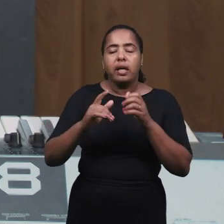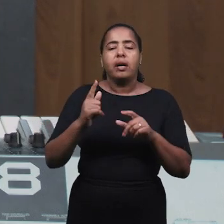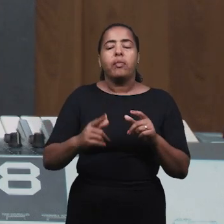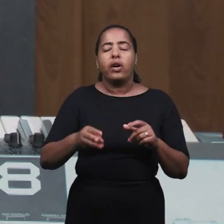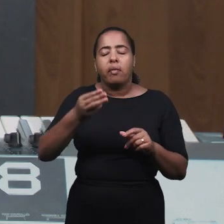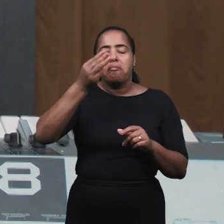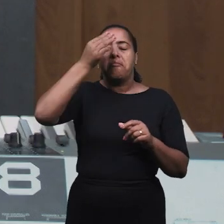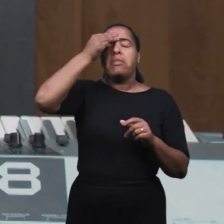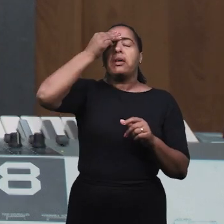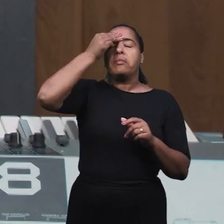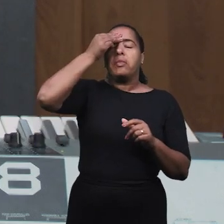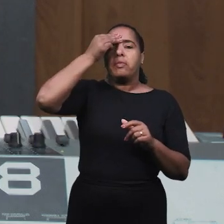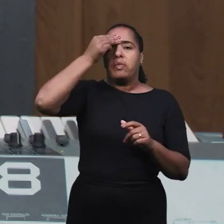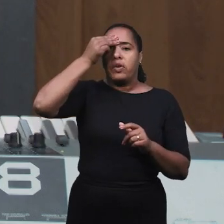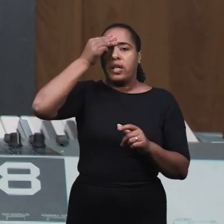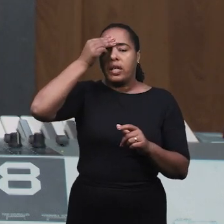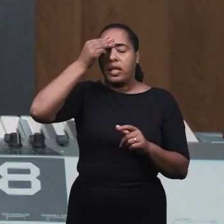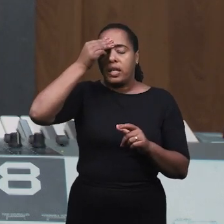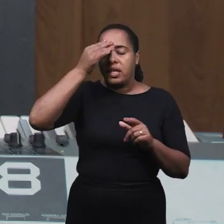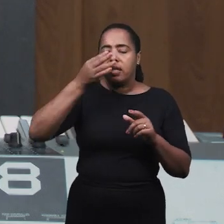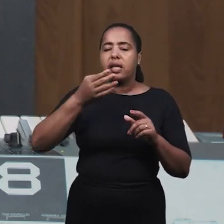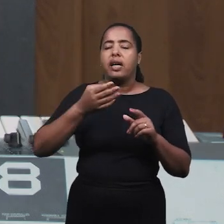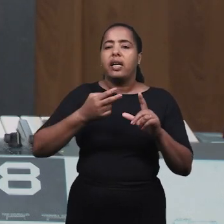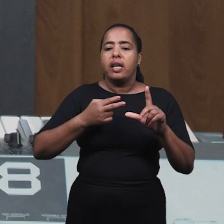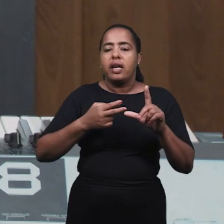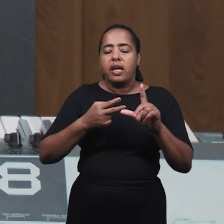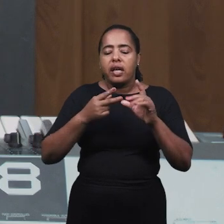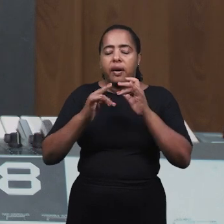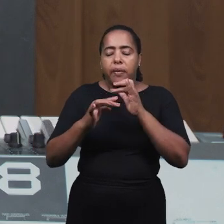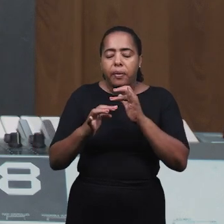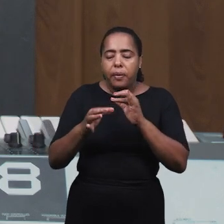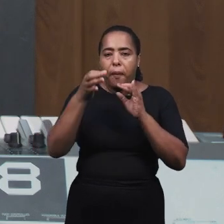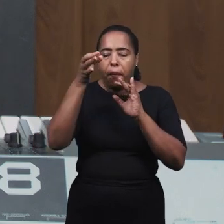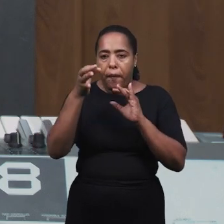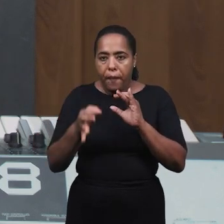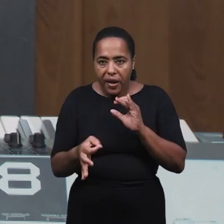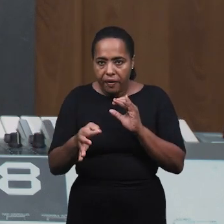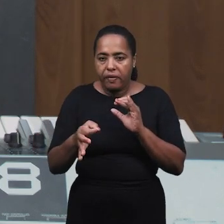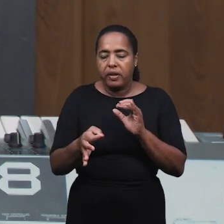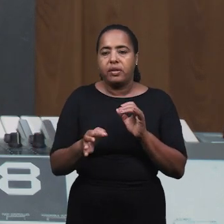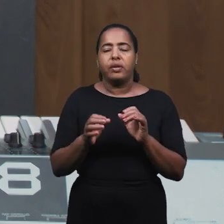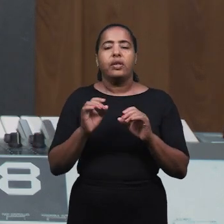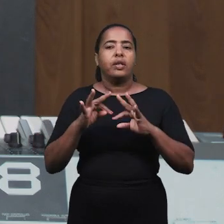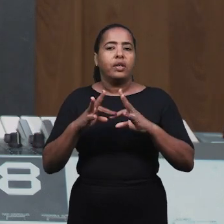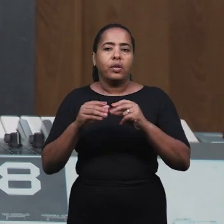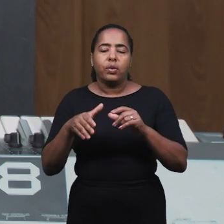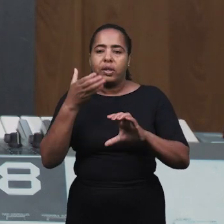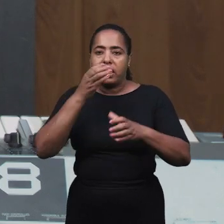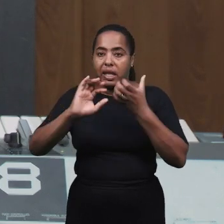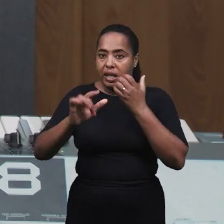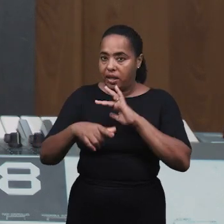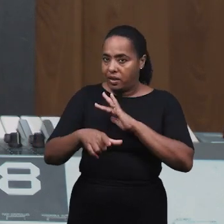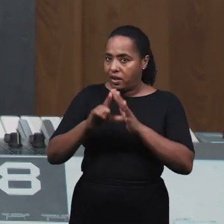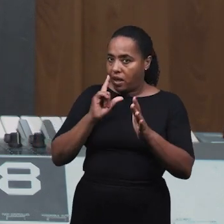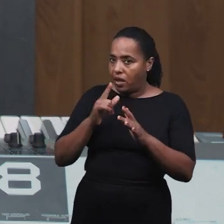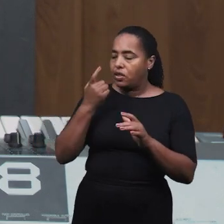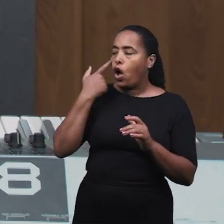c'est important de faire le solfège parce que le solfège va nous aider à mémoriser, va nous faire chanter